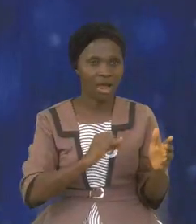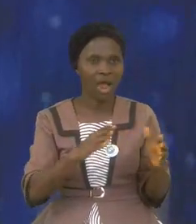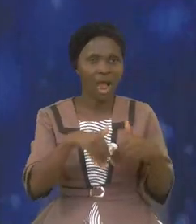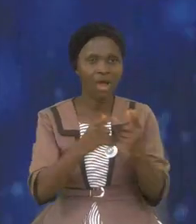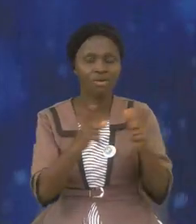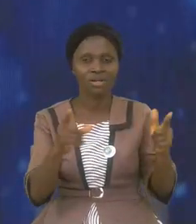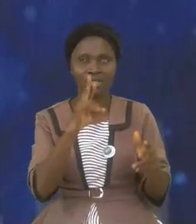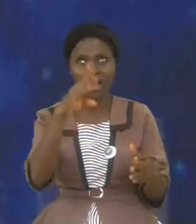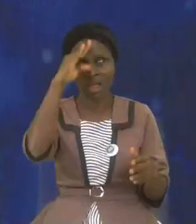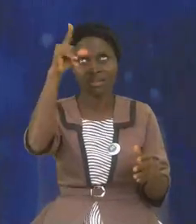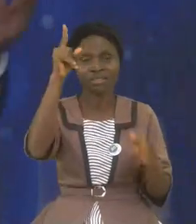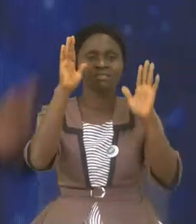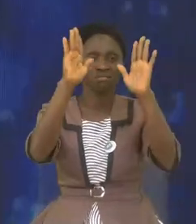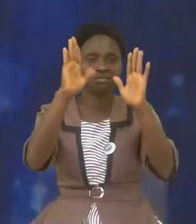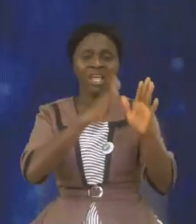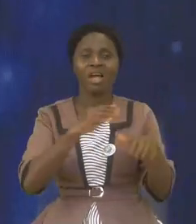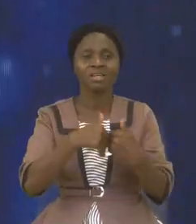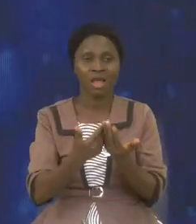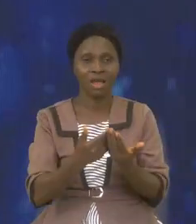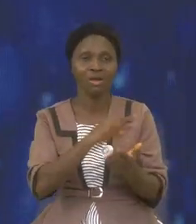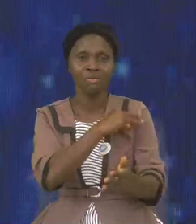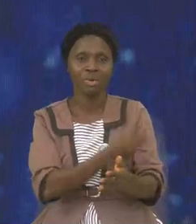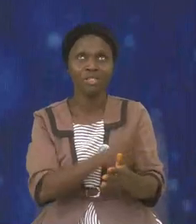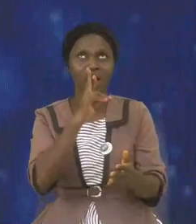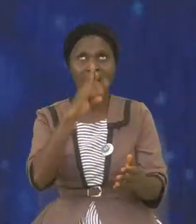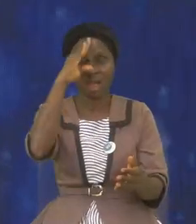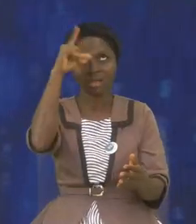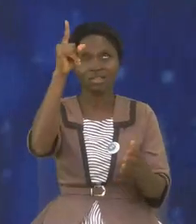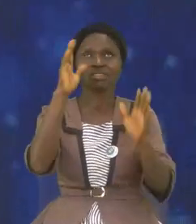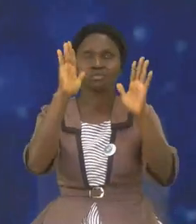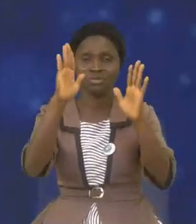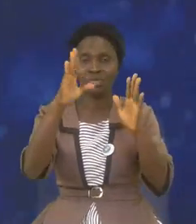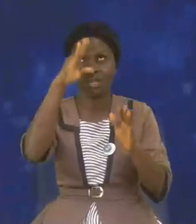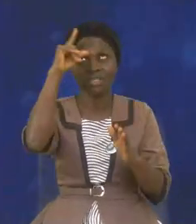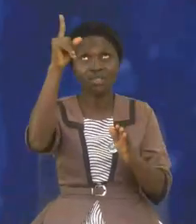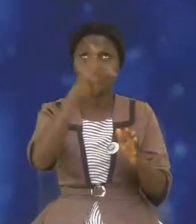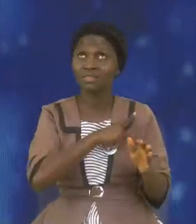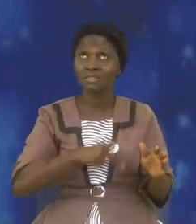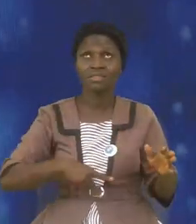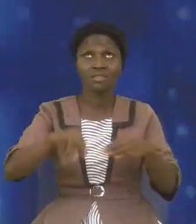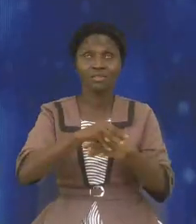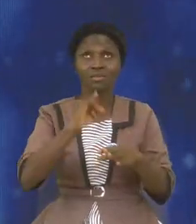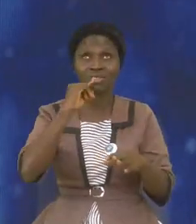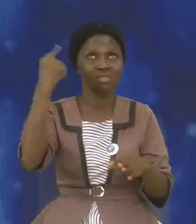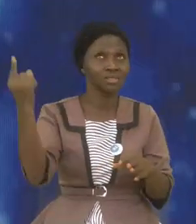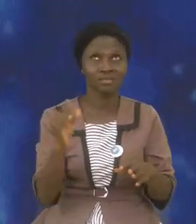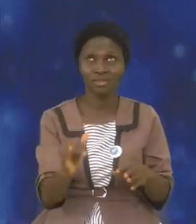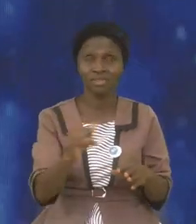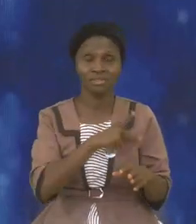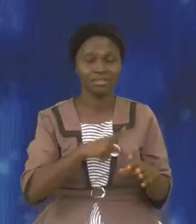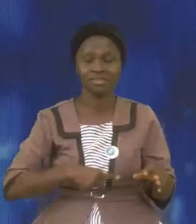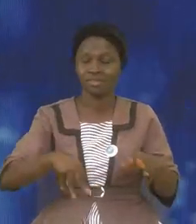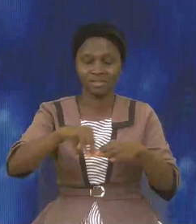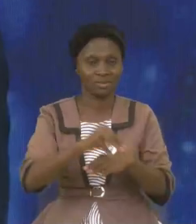3. Que ces signes sont grands, que ces prodiges sont puissants.